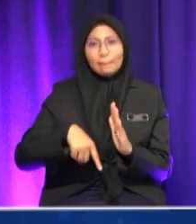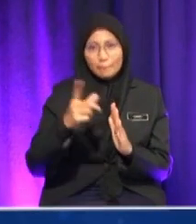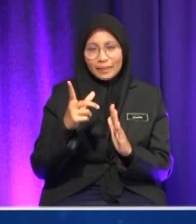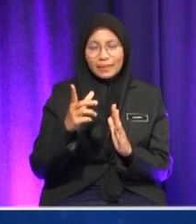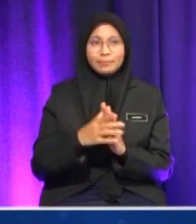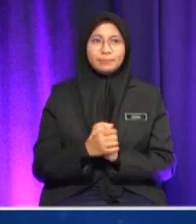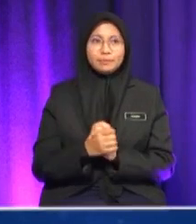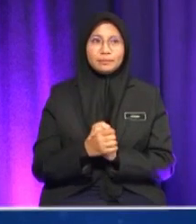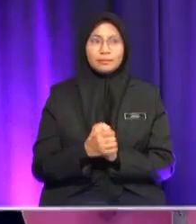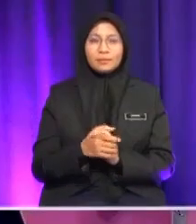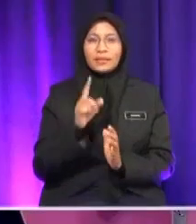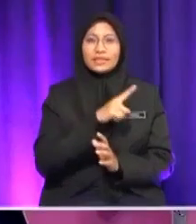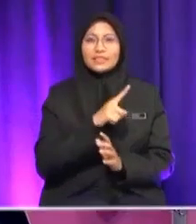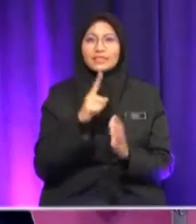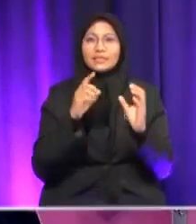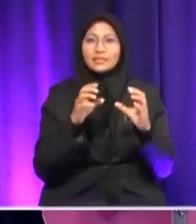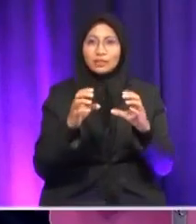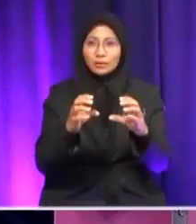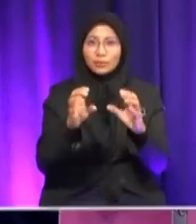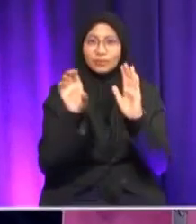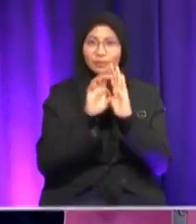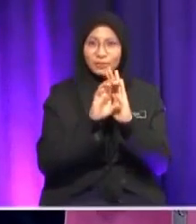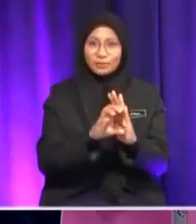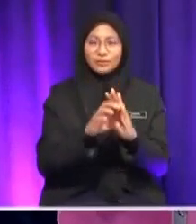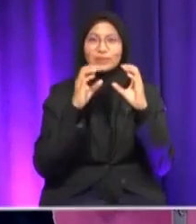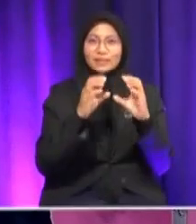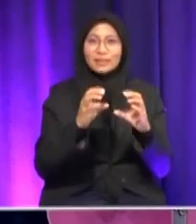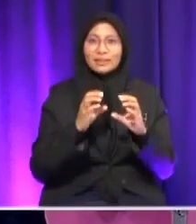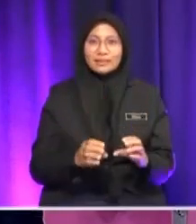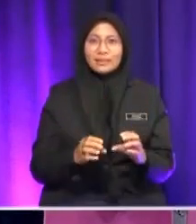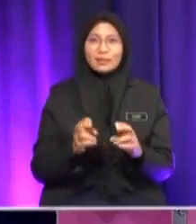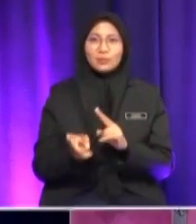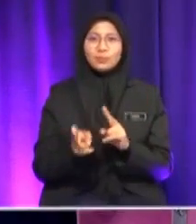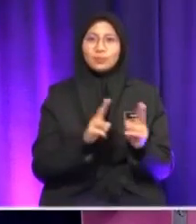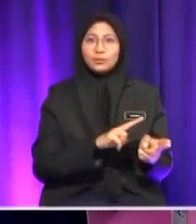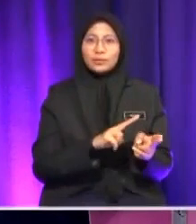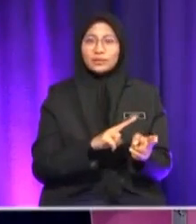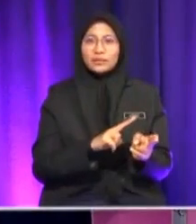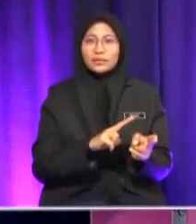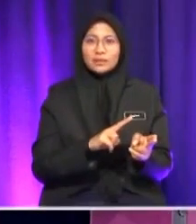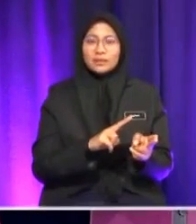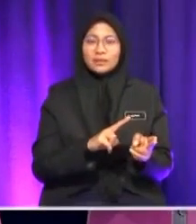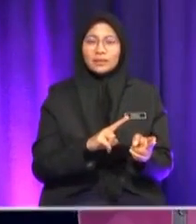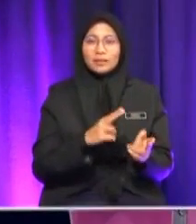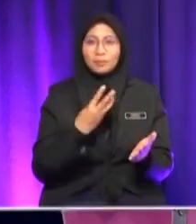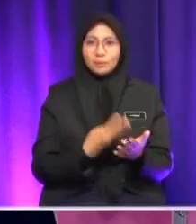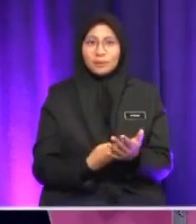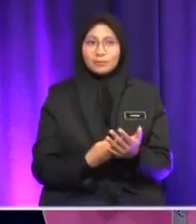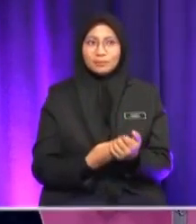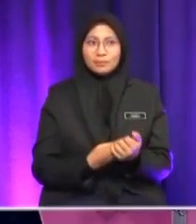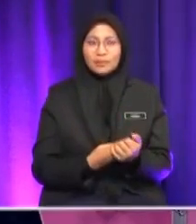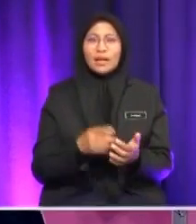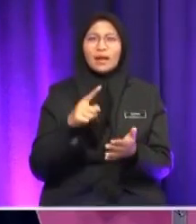antara contoh-contoh cara-cara kita menguruskan perbelanjaan kita. Seterusnya, kita akan lihat kepada kepentingan. Terdapat